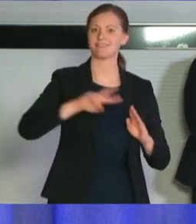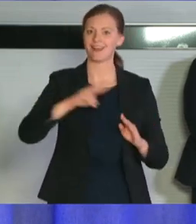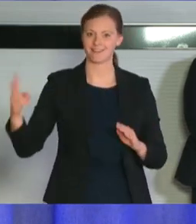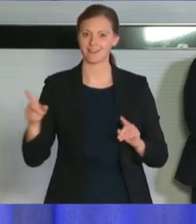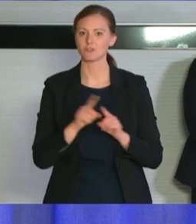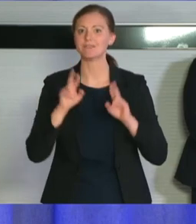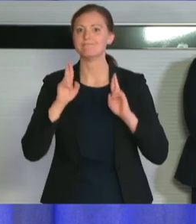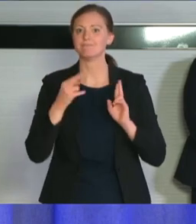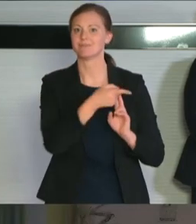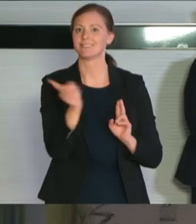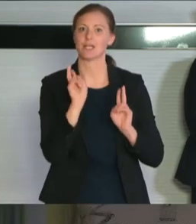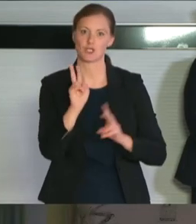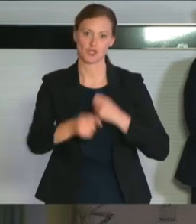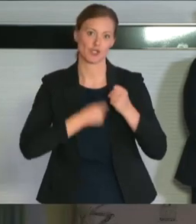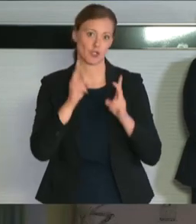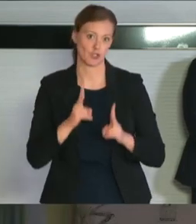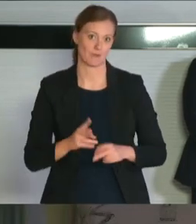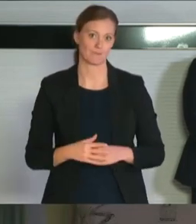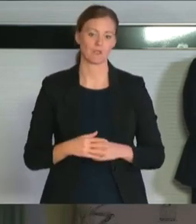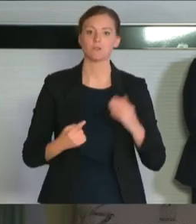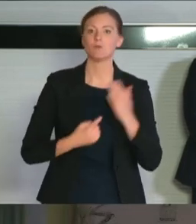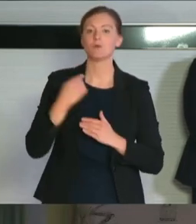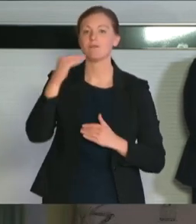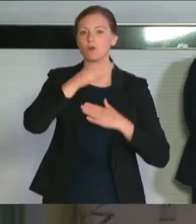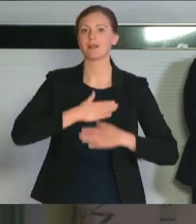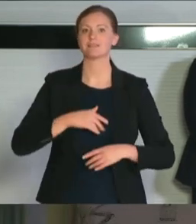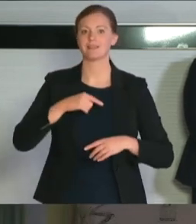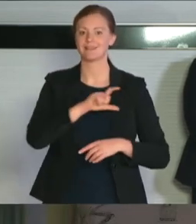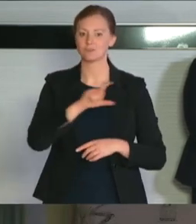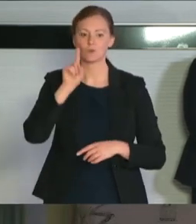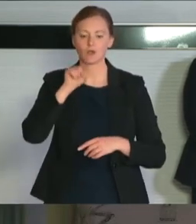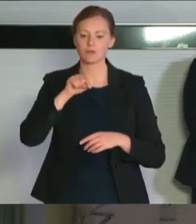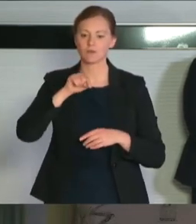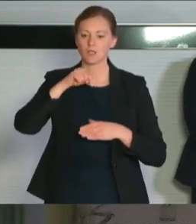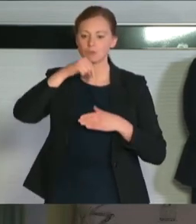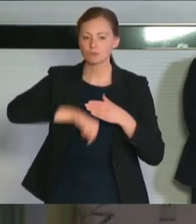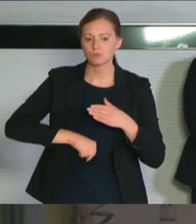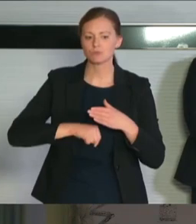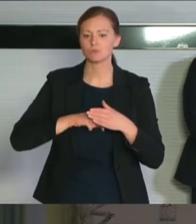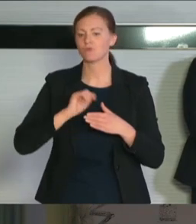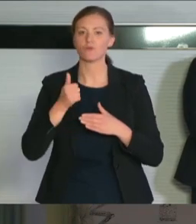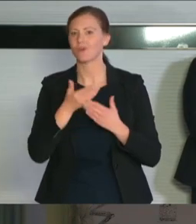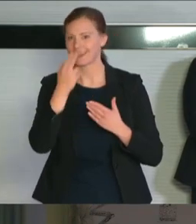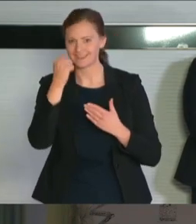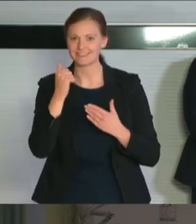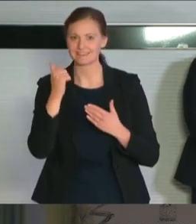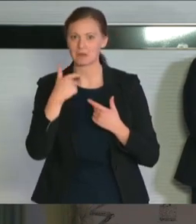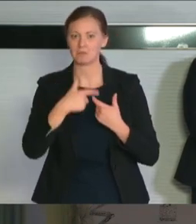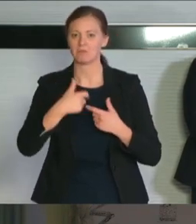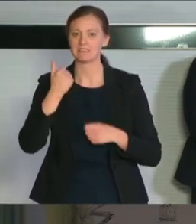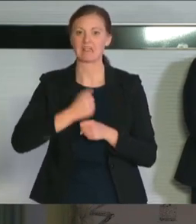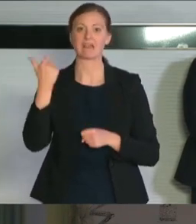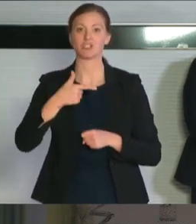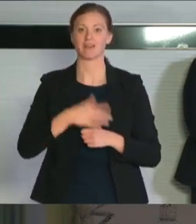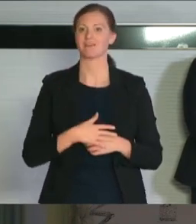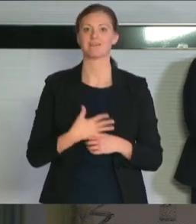som jeg håper alle andre gjør det. Så kanskje Folkeinstituttet kan utdype på det med å teste seg for sikkerhets skyld? Ja, det har liten